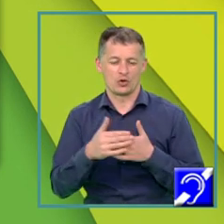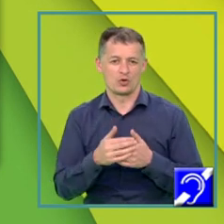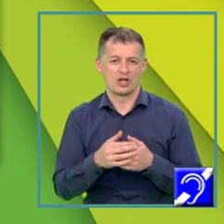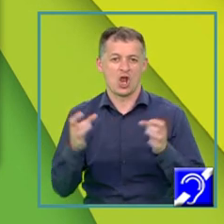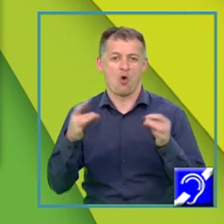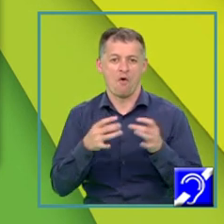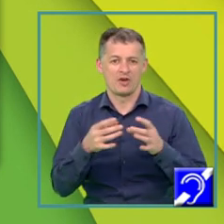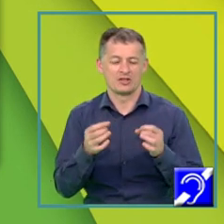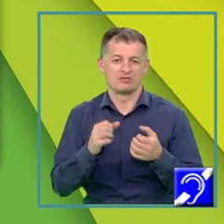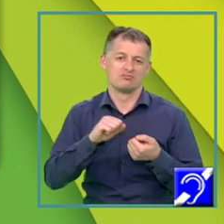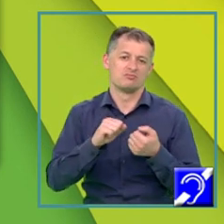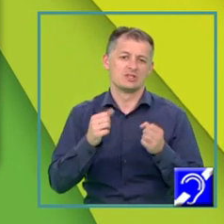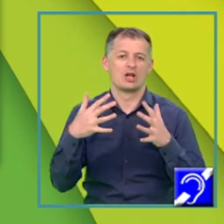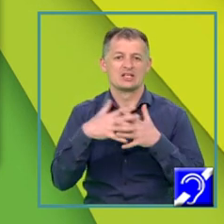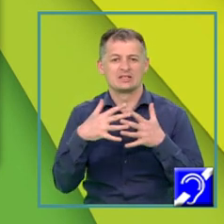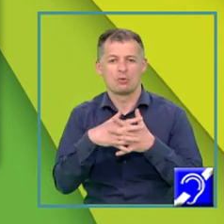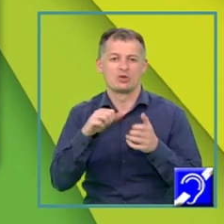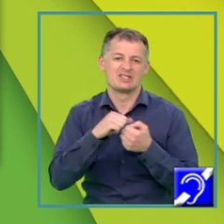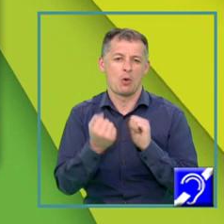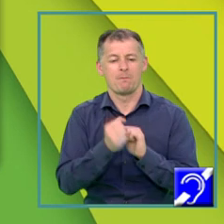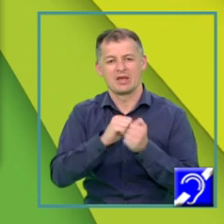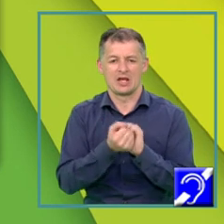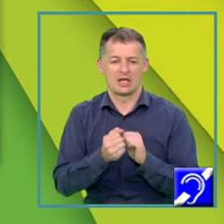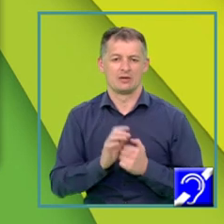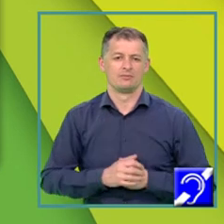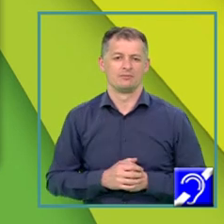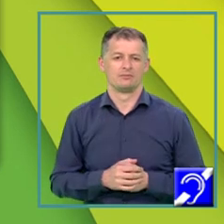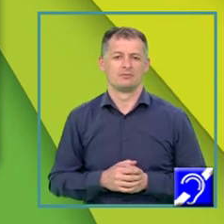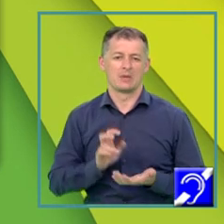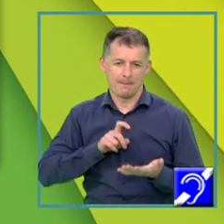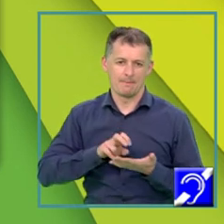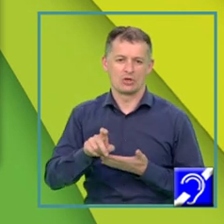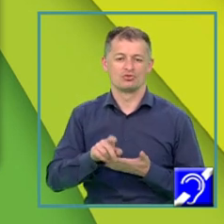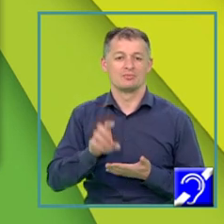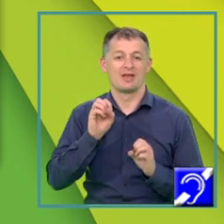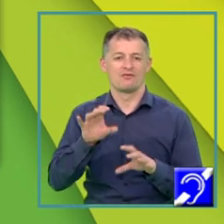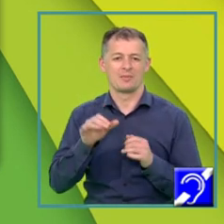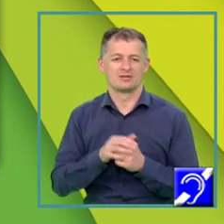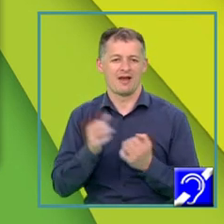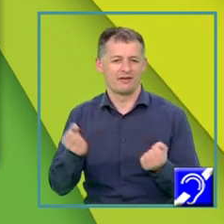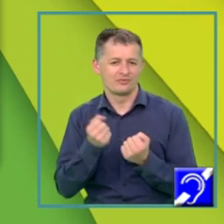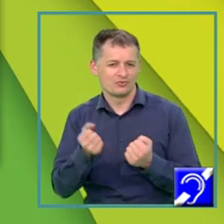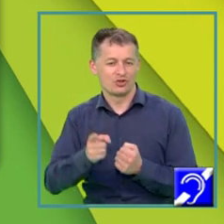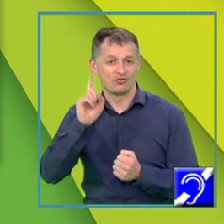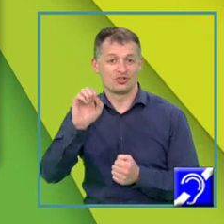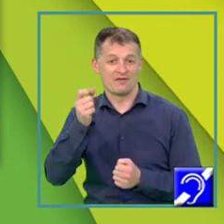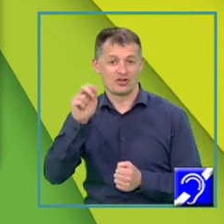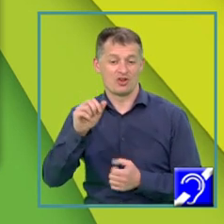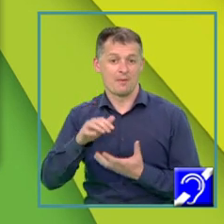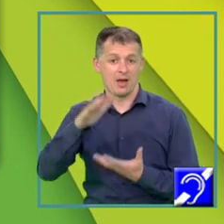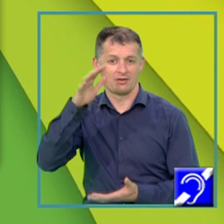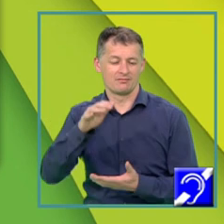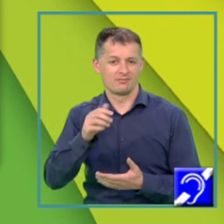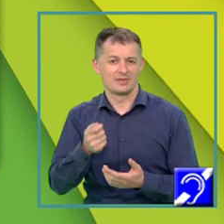conflict, cu un război sau o bătălie. Și mergem la sursă și identificăm. Întâi, acțiunea diplomatică. Ștefan cel Mare încheie în